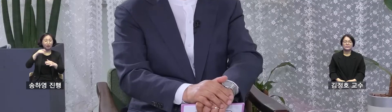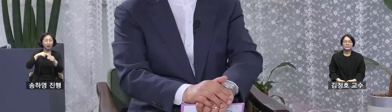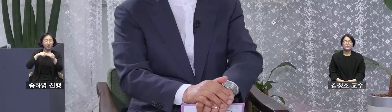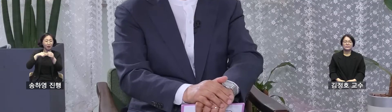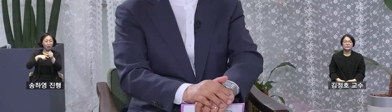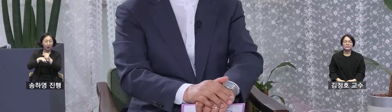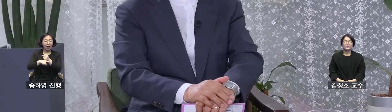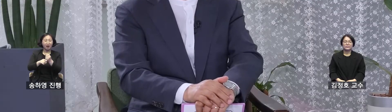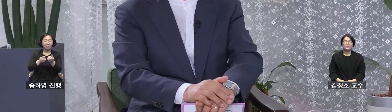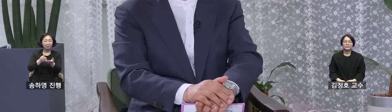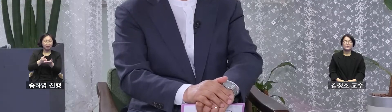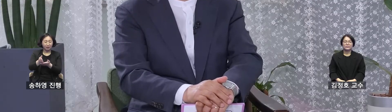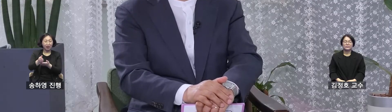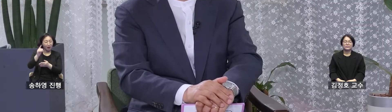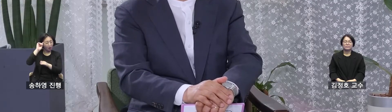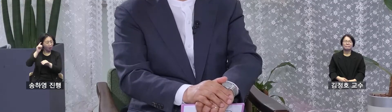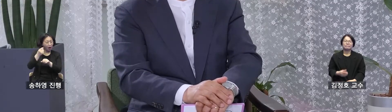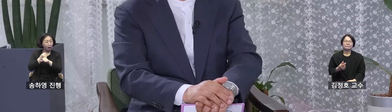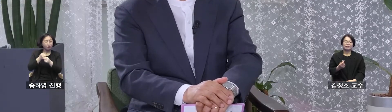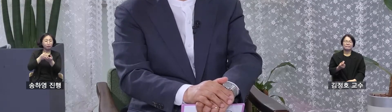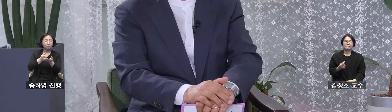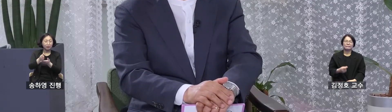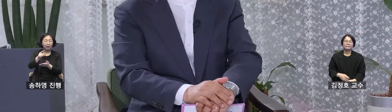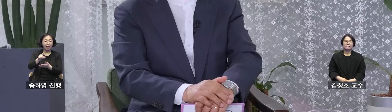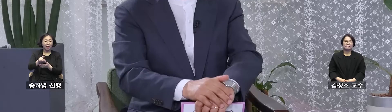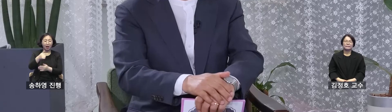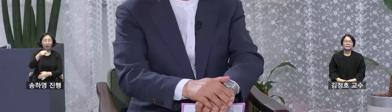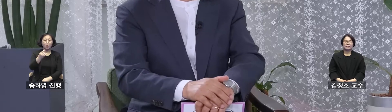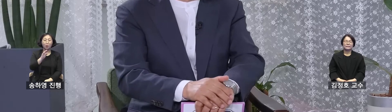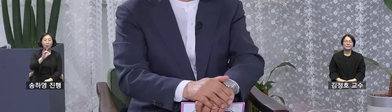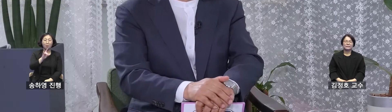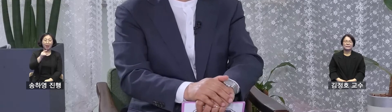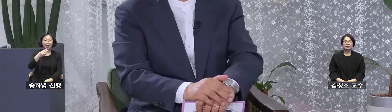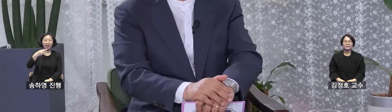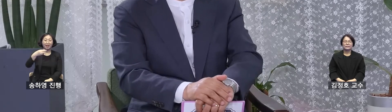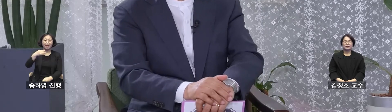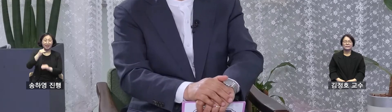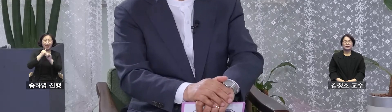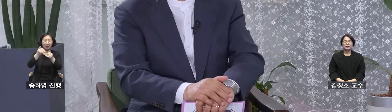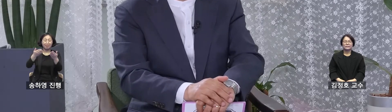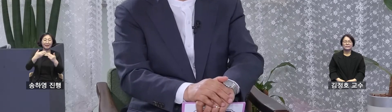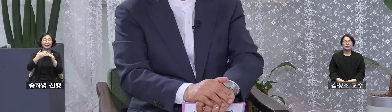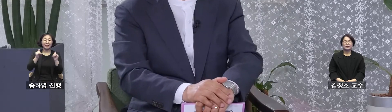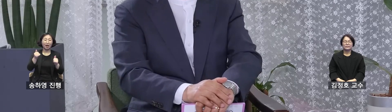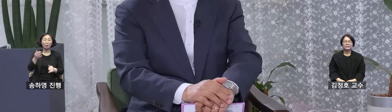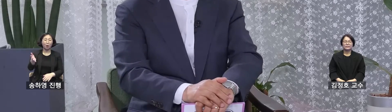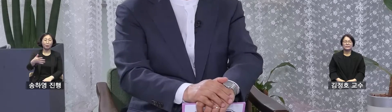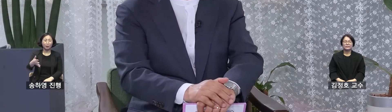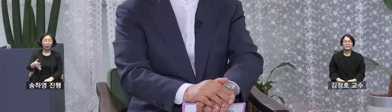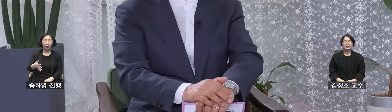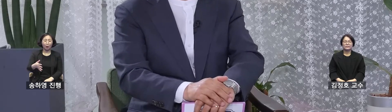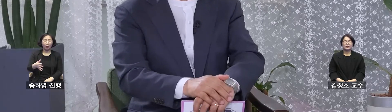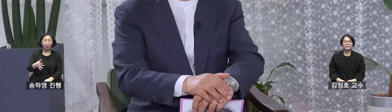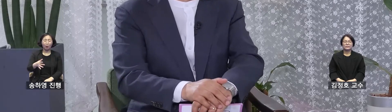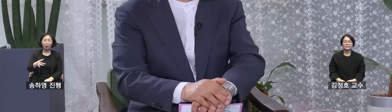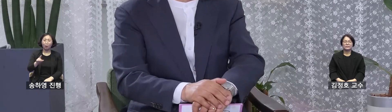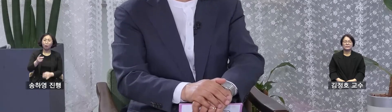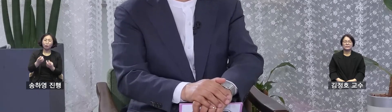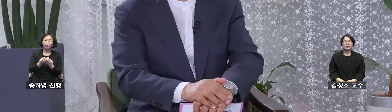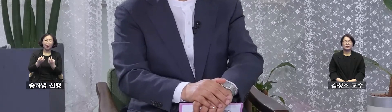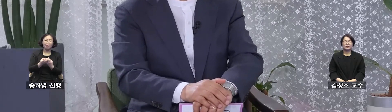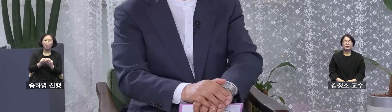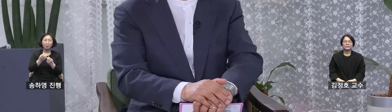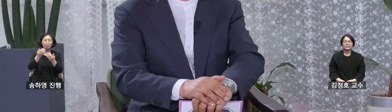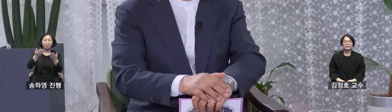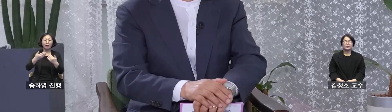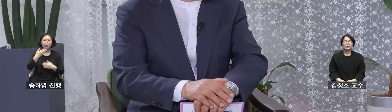노벨상 수상자가 아직 없잖아요. 네. 어떻게 하면은 그런 상을 받을 수 있을까 뭐